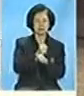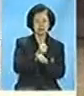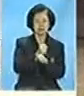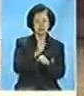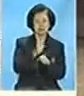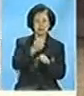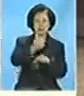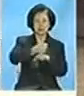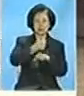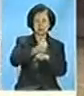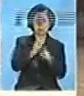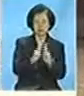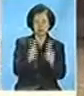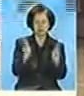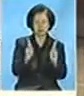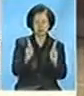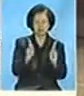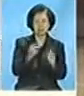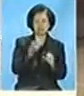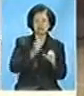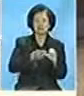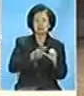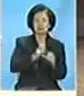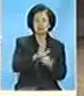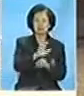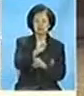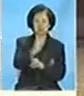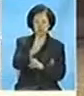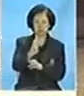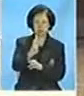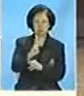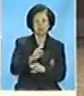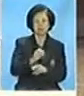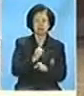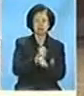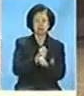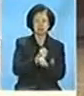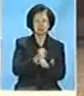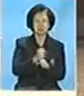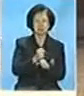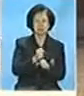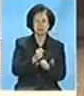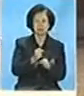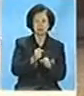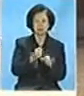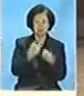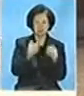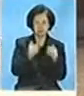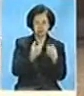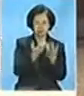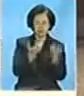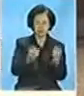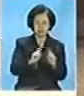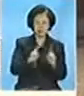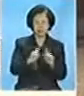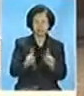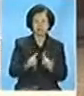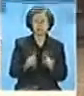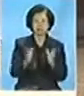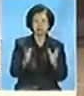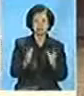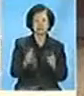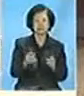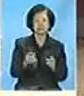านะประธานคณะกรรมการการพลังงานวิศภานะครับก็ทำงานก็พาเพื่อนทำงานมีผลงานอยู่หลายด้านและ